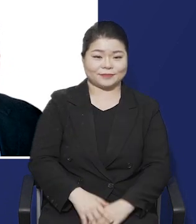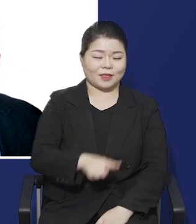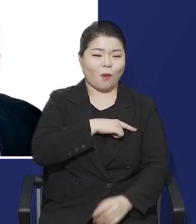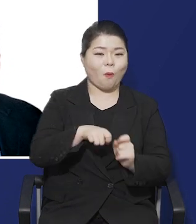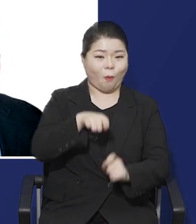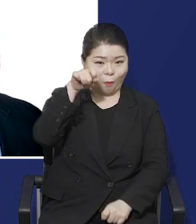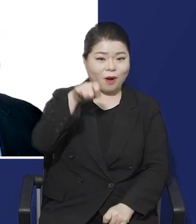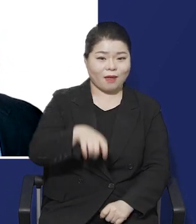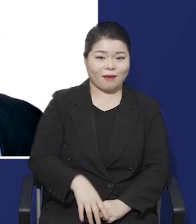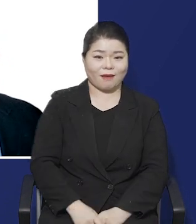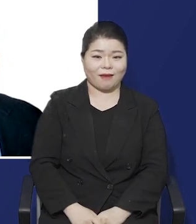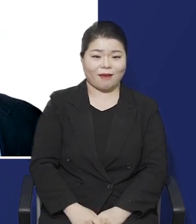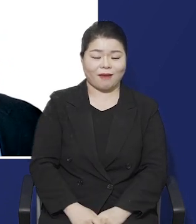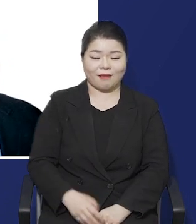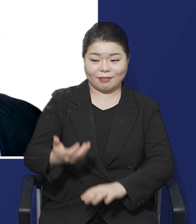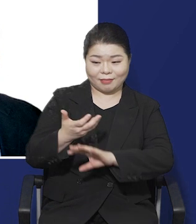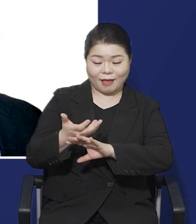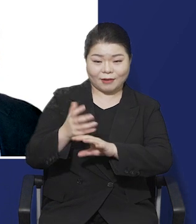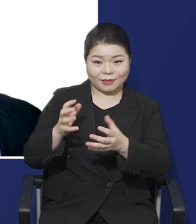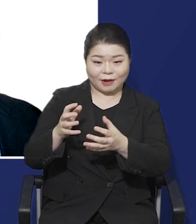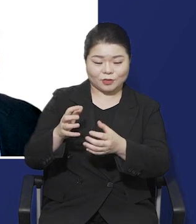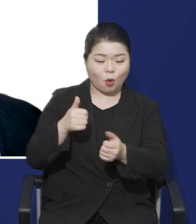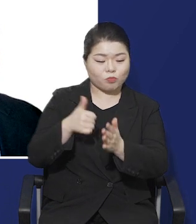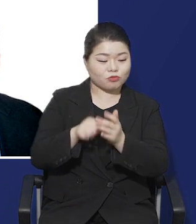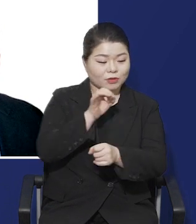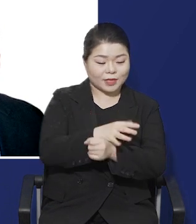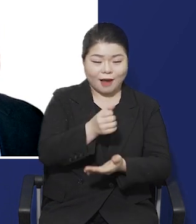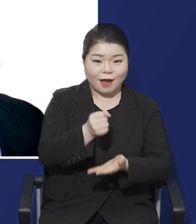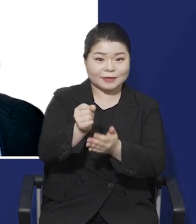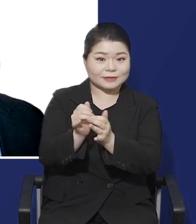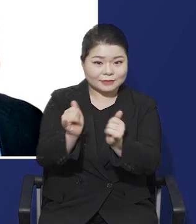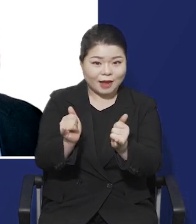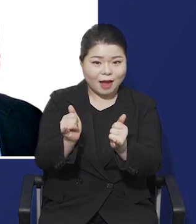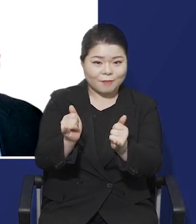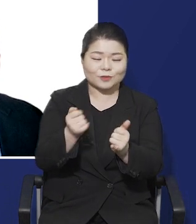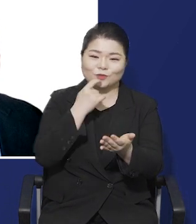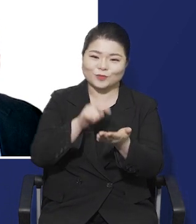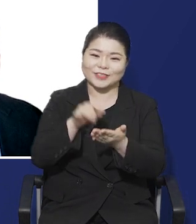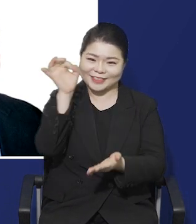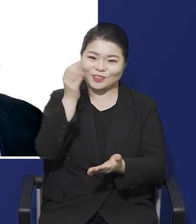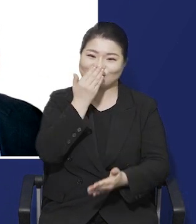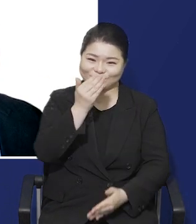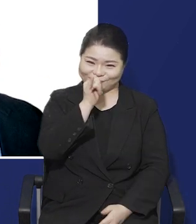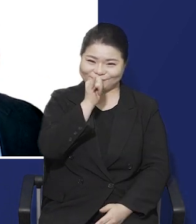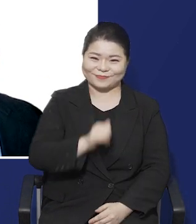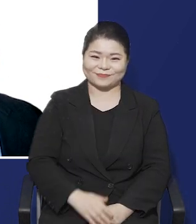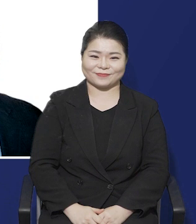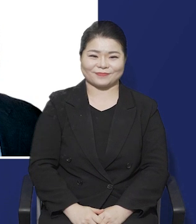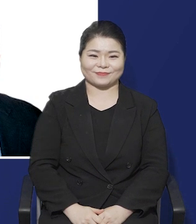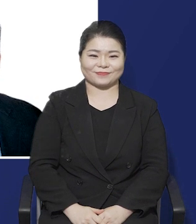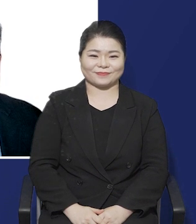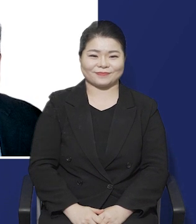회사 중에 하나로 해외 바이어를 쉽게 발견할 수 있는 그런 툴들을 가지고 있습니다.